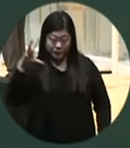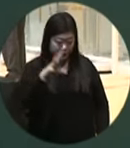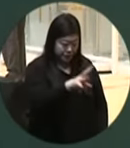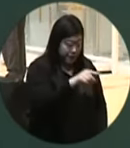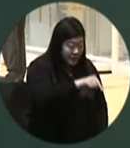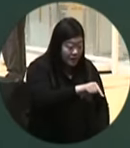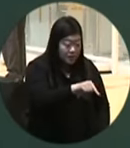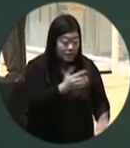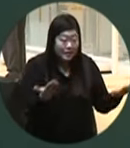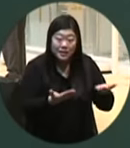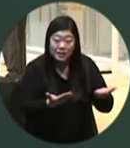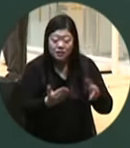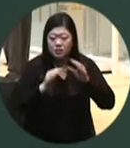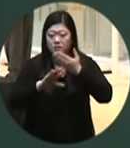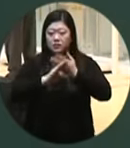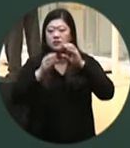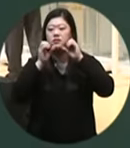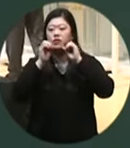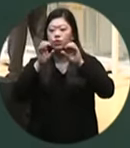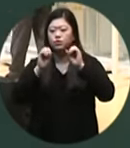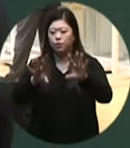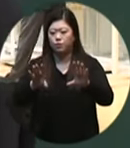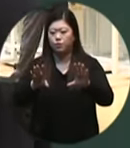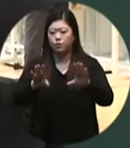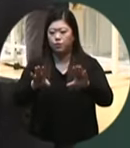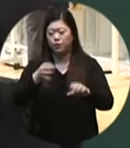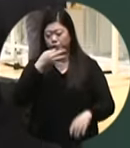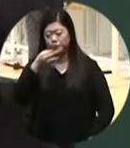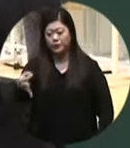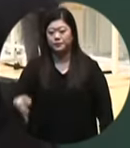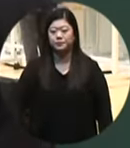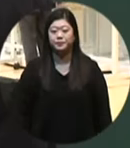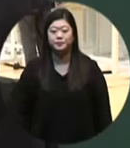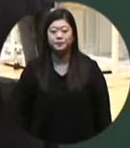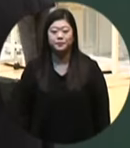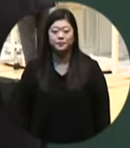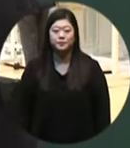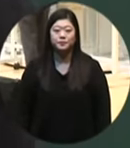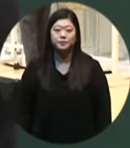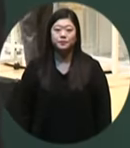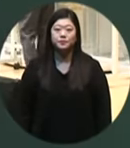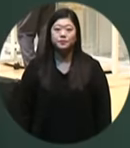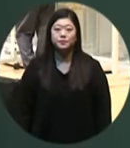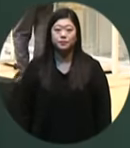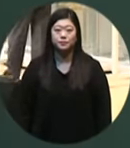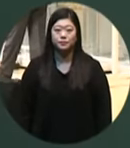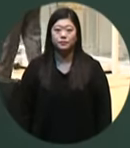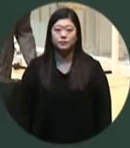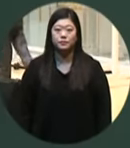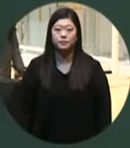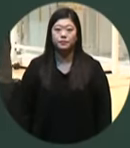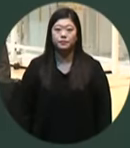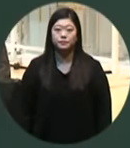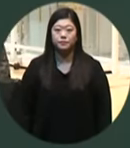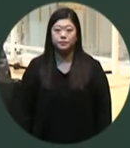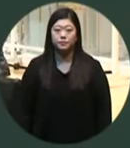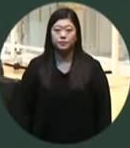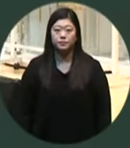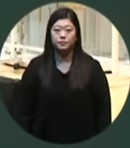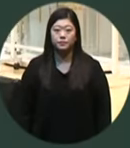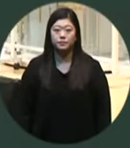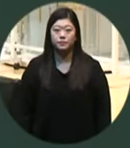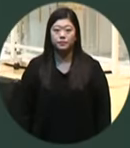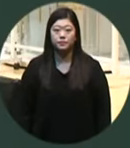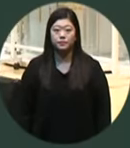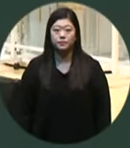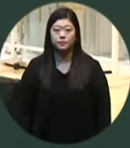also going and sharing the light of Christ to the world of darkness that is what missions is as it is in Acts 8. 뭘 가든지 실천해 나갑니까?